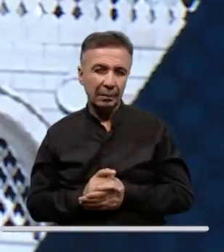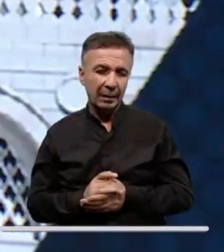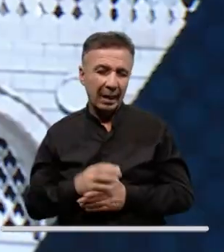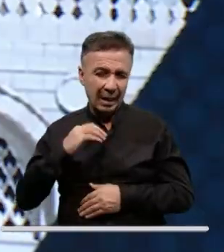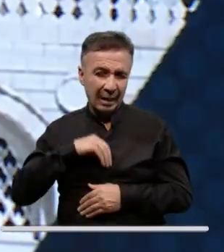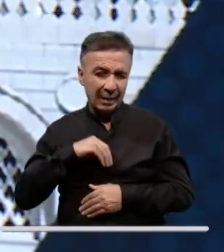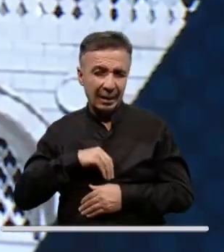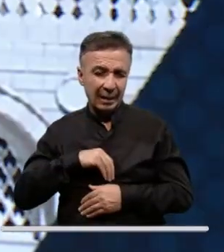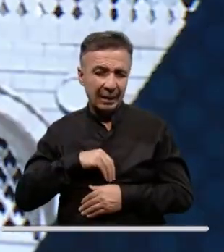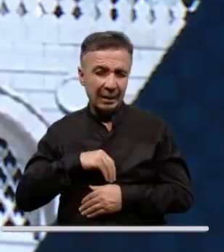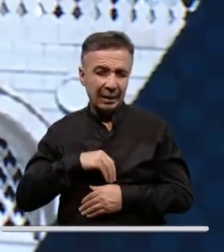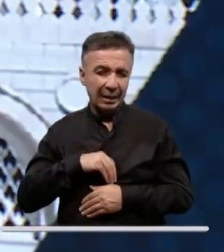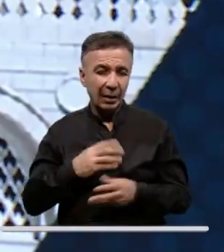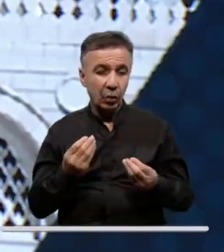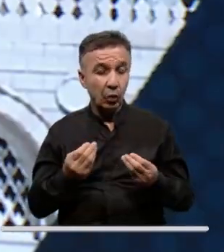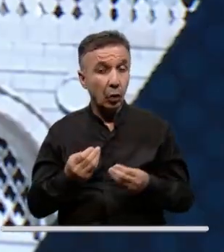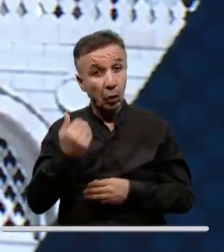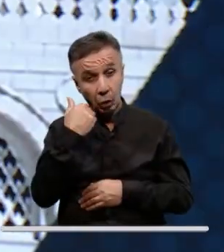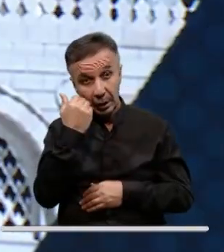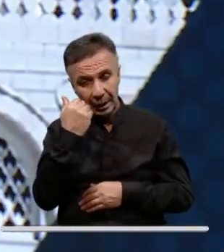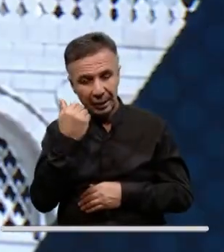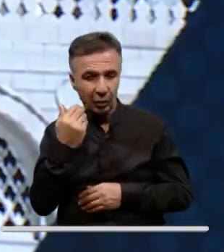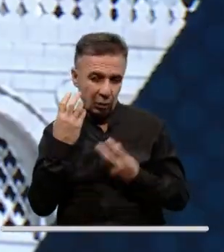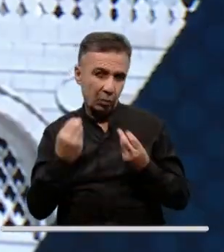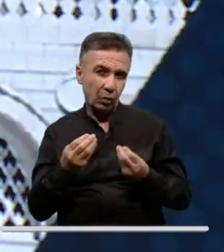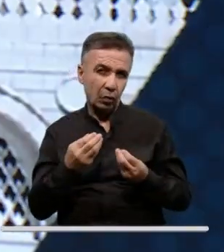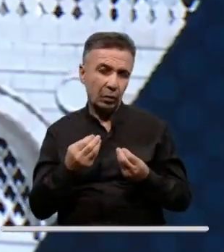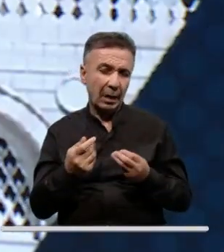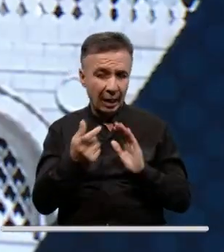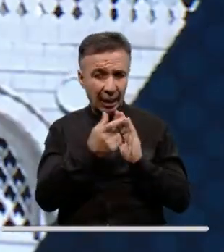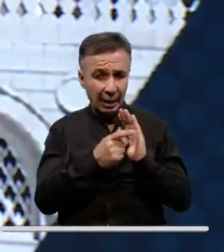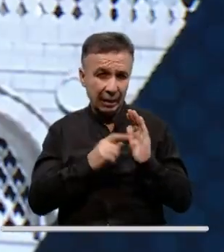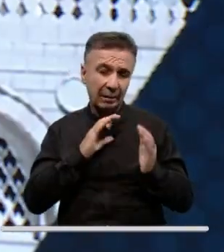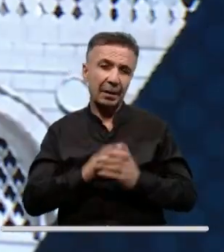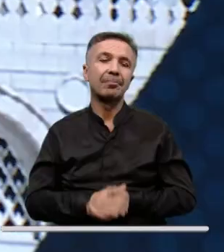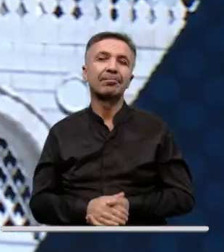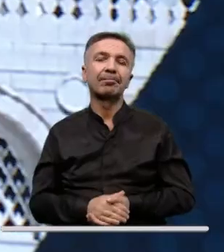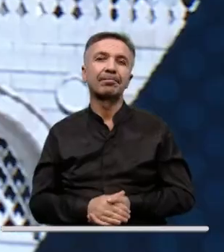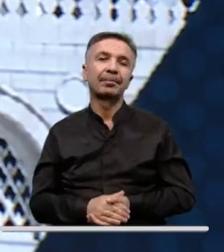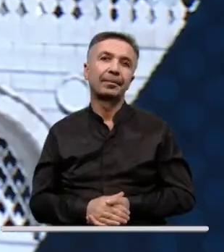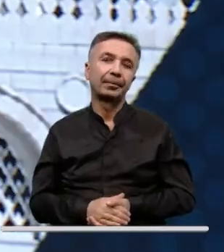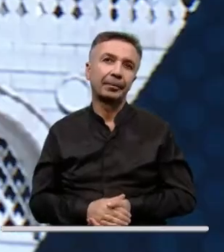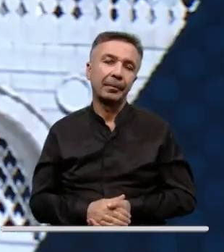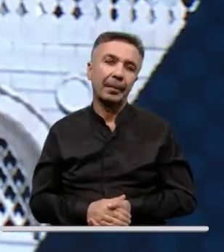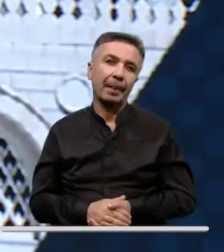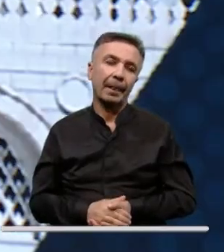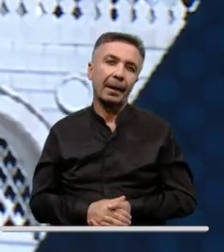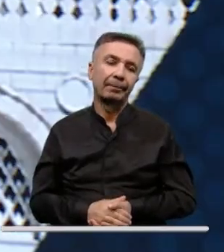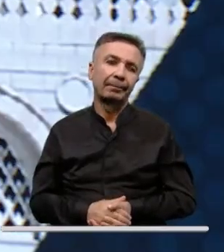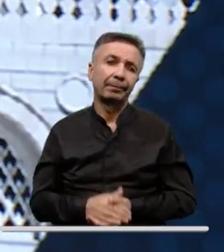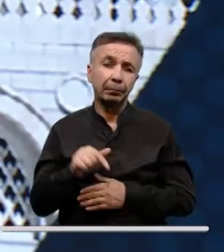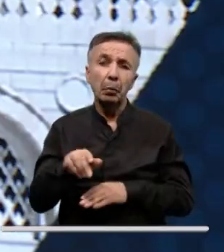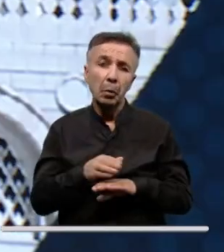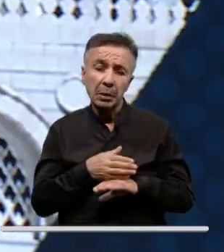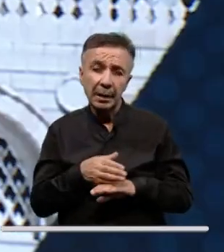düşmeyin zannın çoğusu yalandır Eee diye ayeti kerimede buyuruyor değil mi değerli hocam ondan dolayı